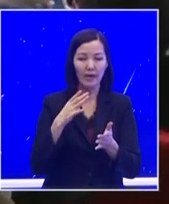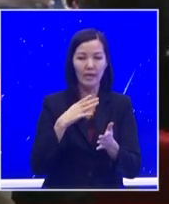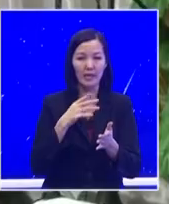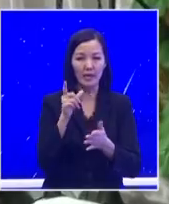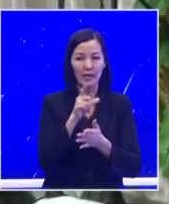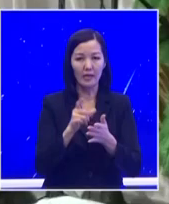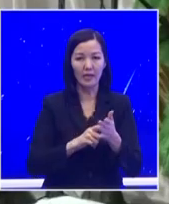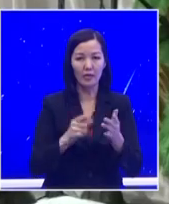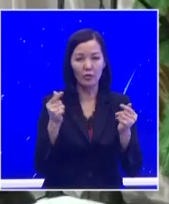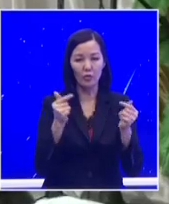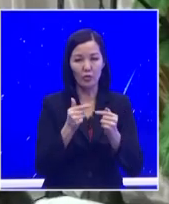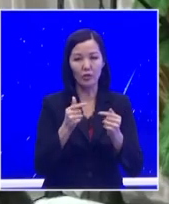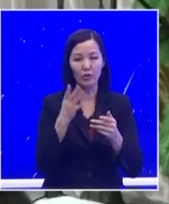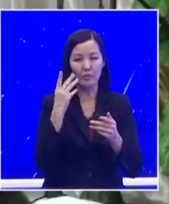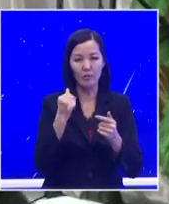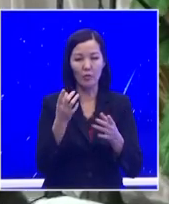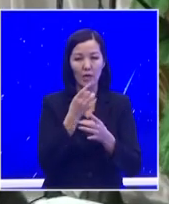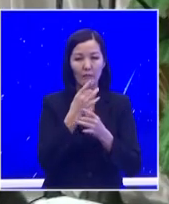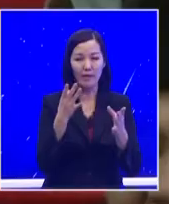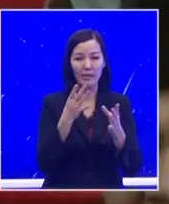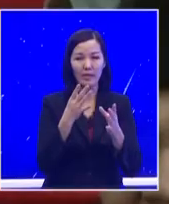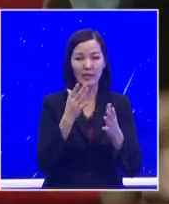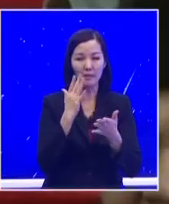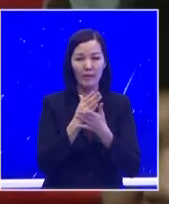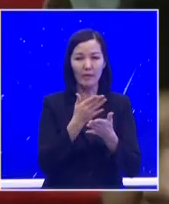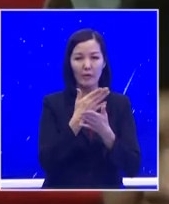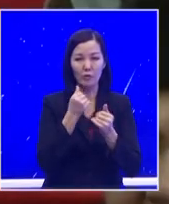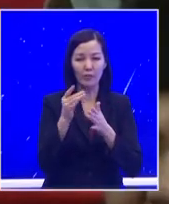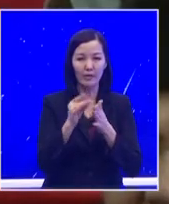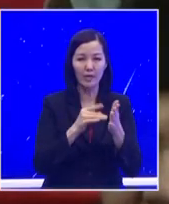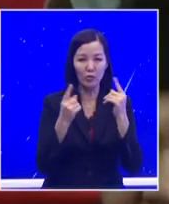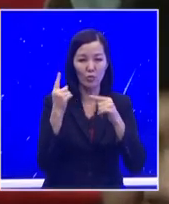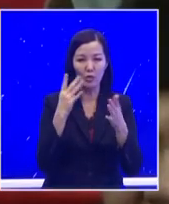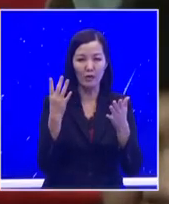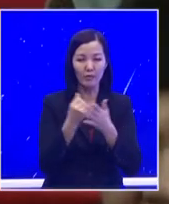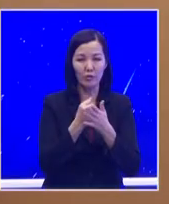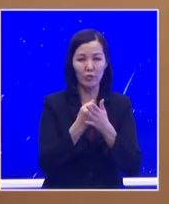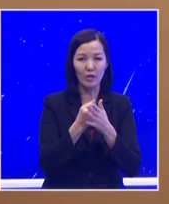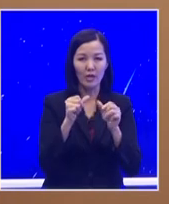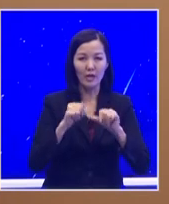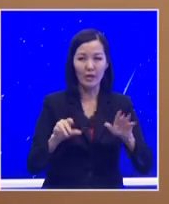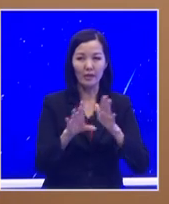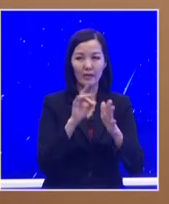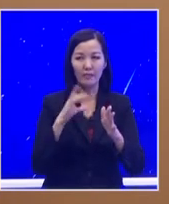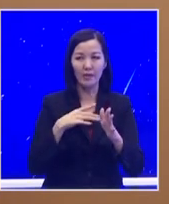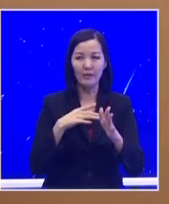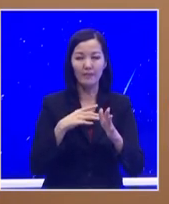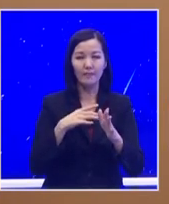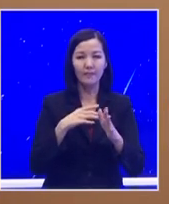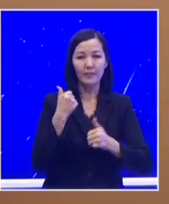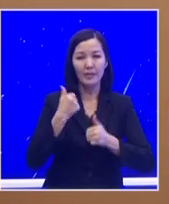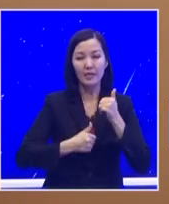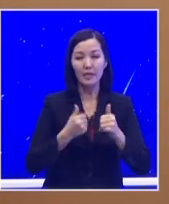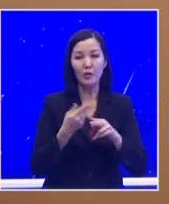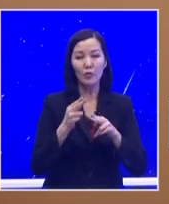мақамын үйлестіре білуі, сахна мәдениетін сақтауы мен суырып салмалық қасиеттерін сарапқа салды. Айтыстың деңгейі өте жақсы, ақындар